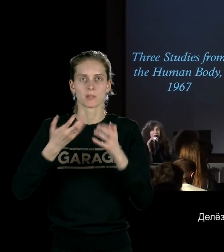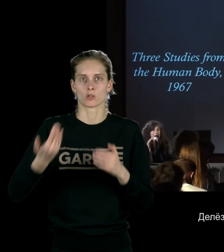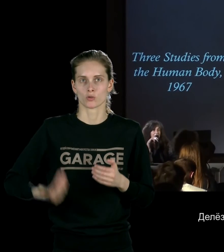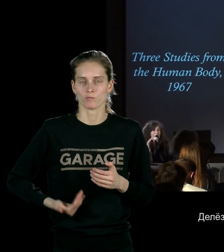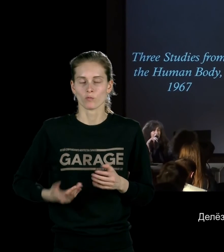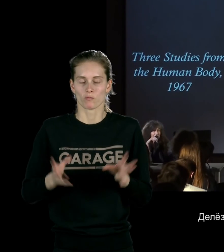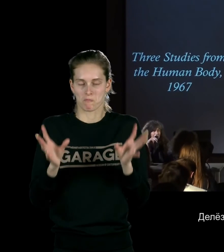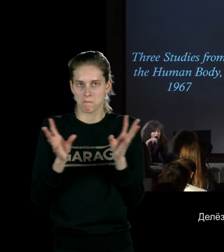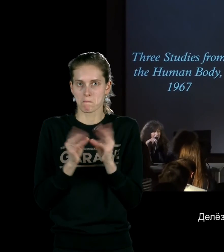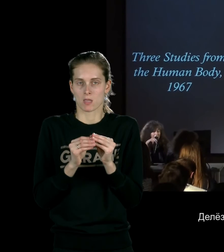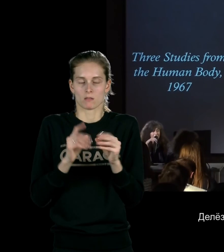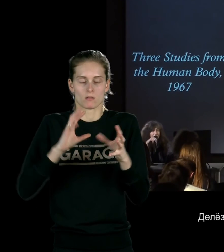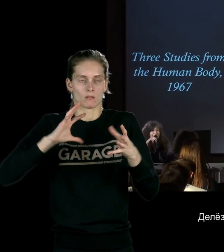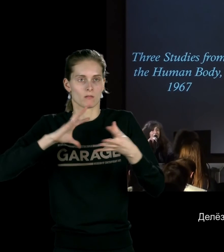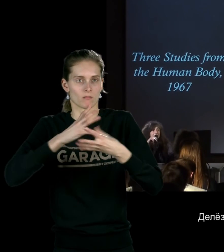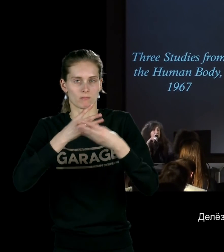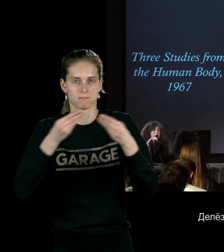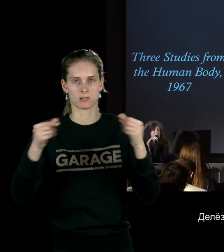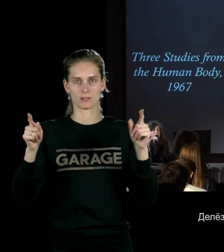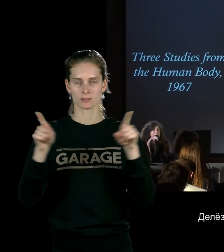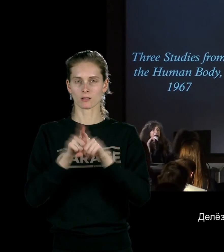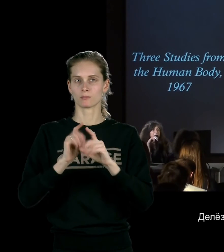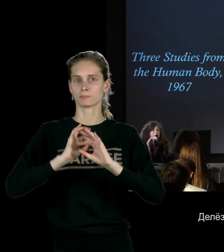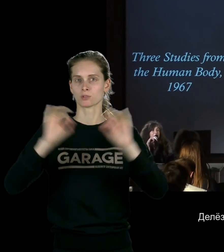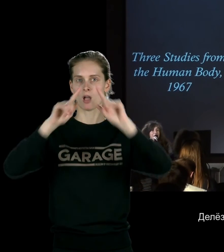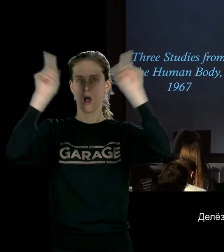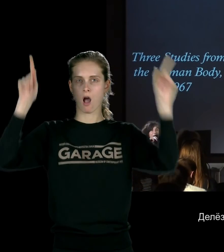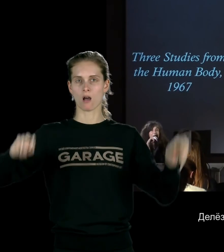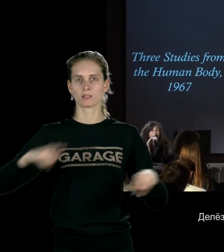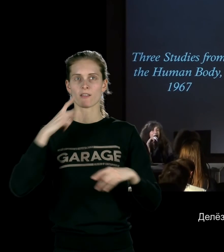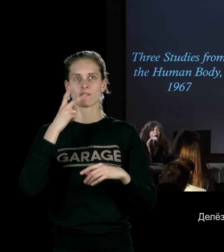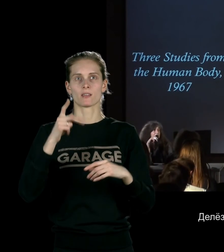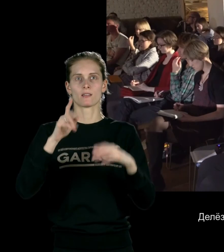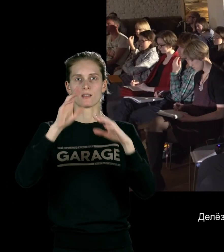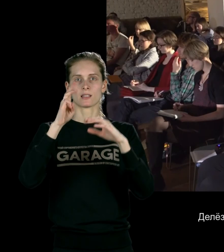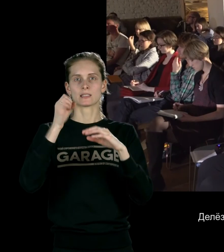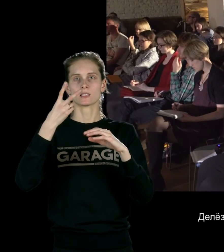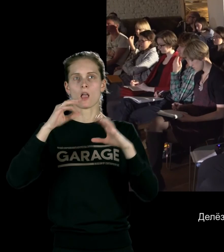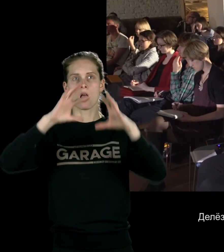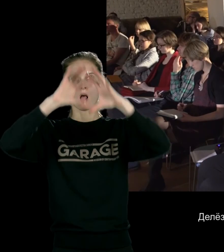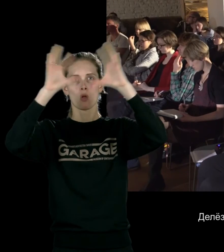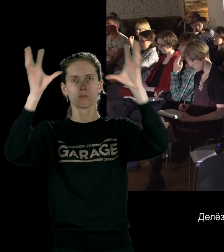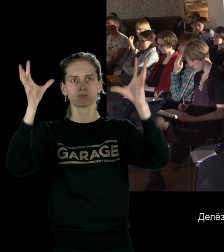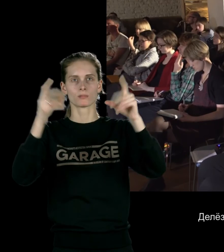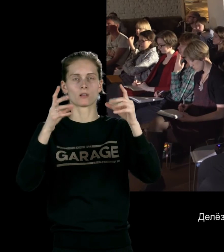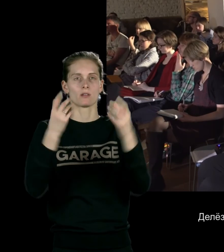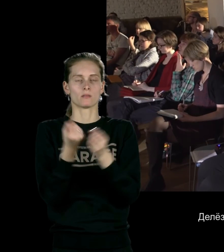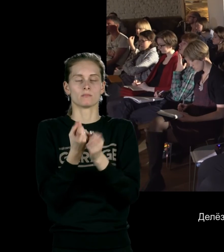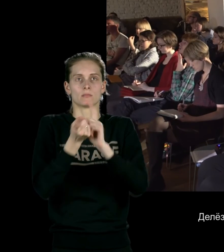вот замечательная картина, которая представляет тела, в общем, превратившиеся в такие пузыри, да, в то,